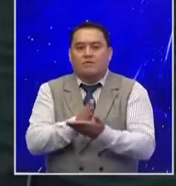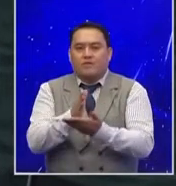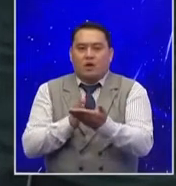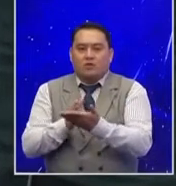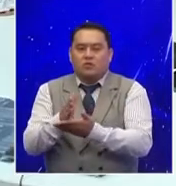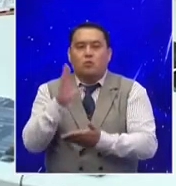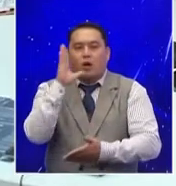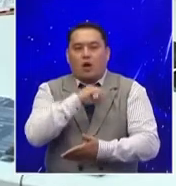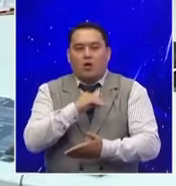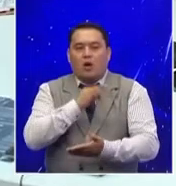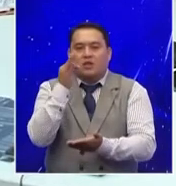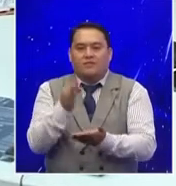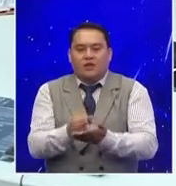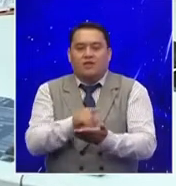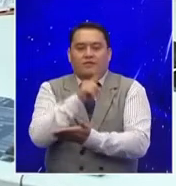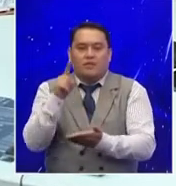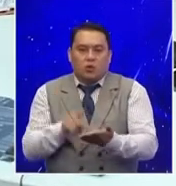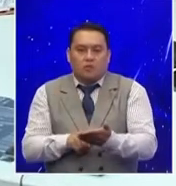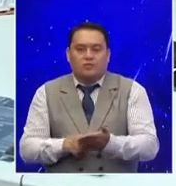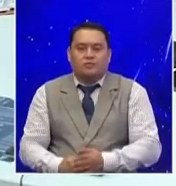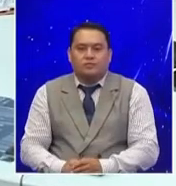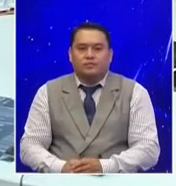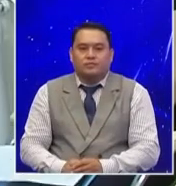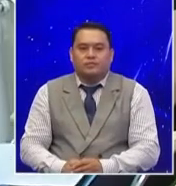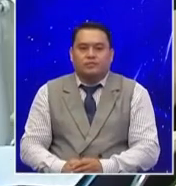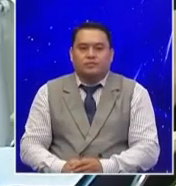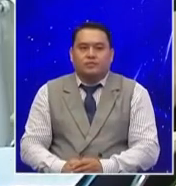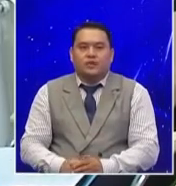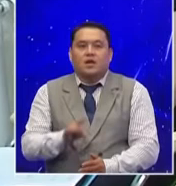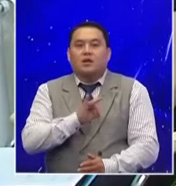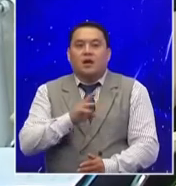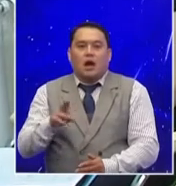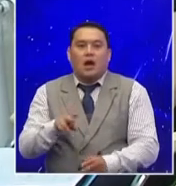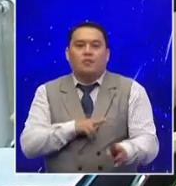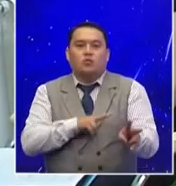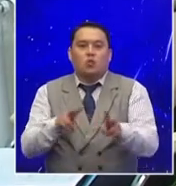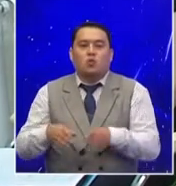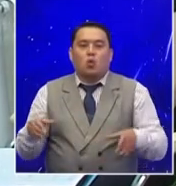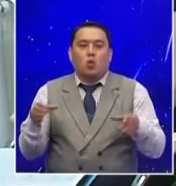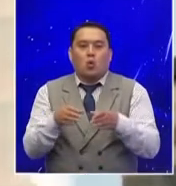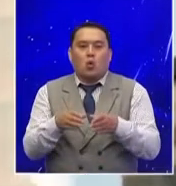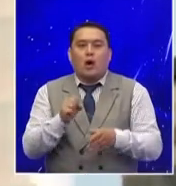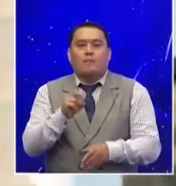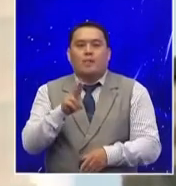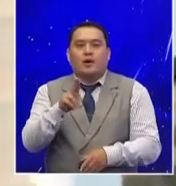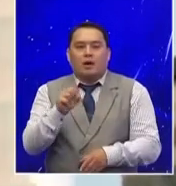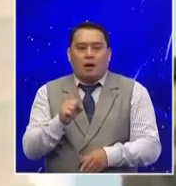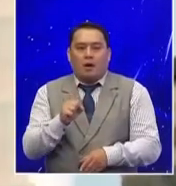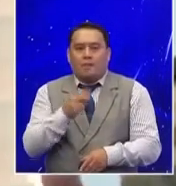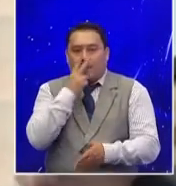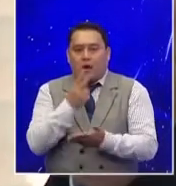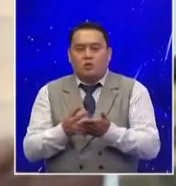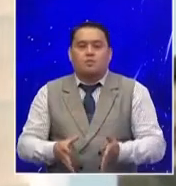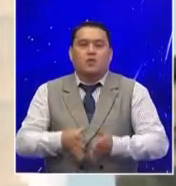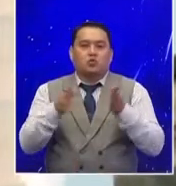отраслей смогли получить ответы на заданные несколькими часами ранее вопросы. Республиканская мониторинговая группа при АПК продемонстрировала большую